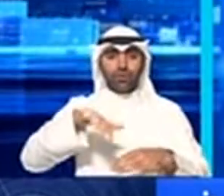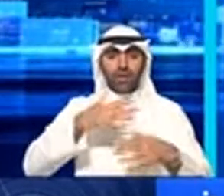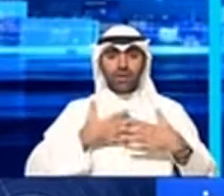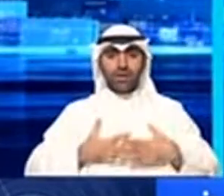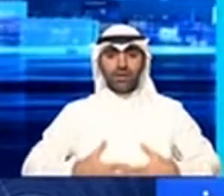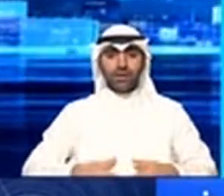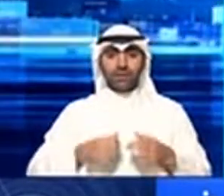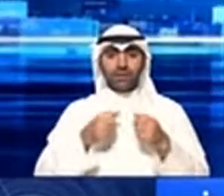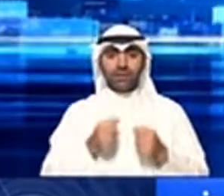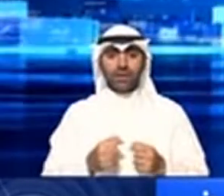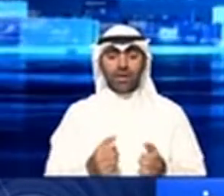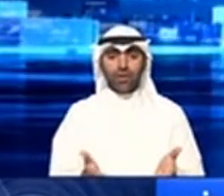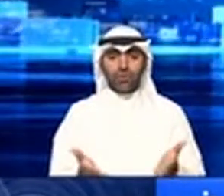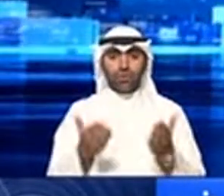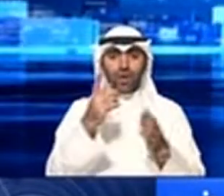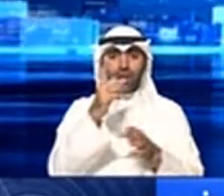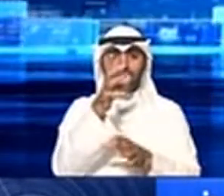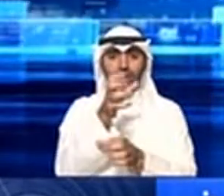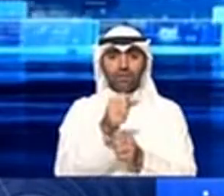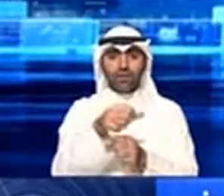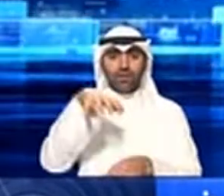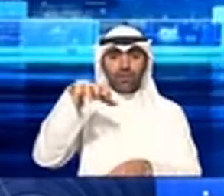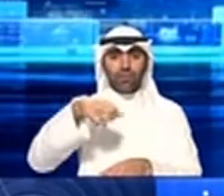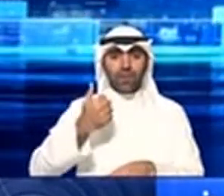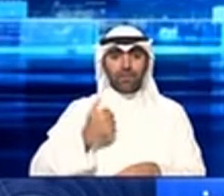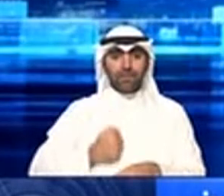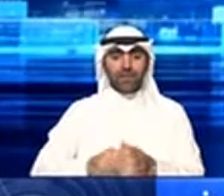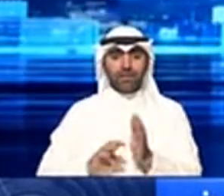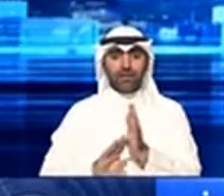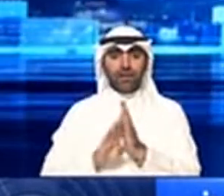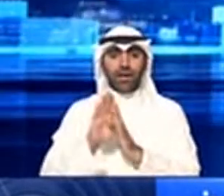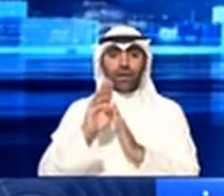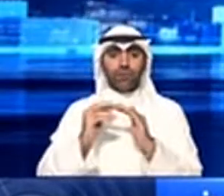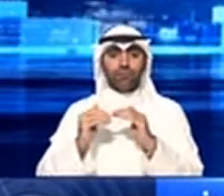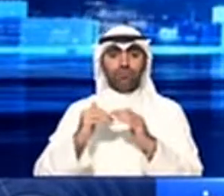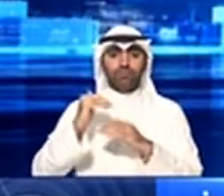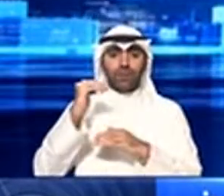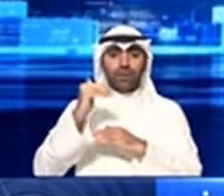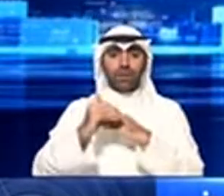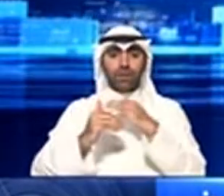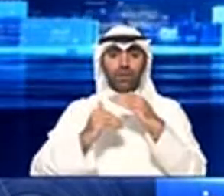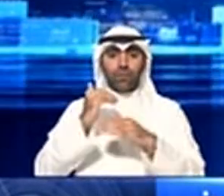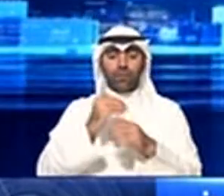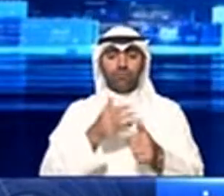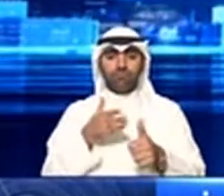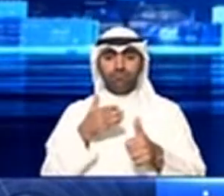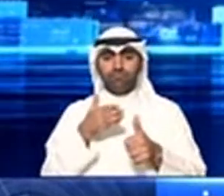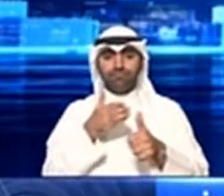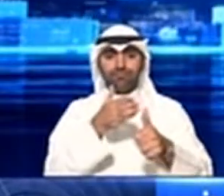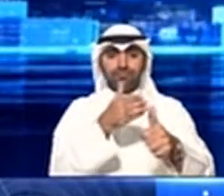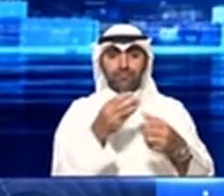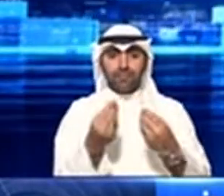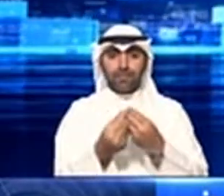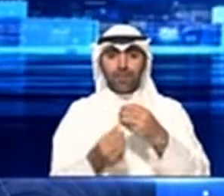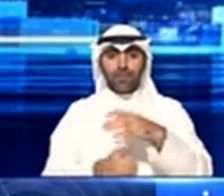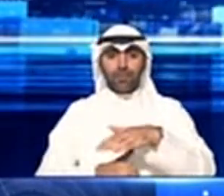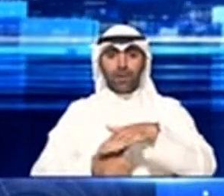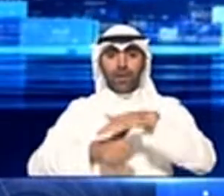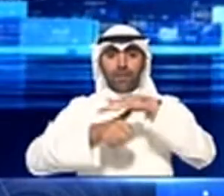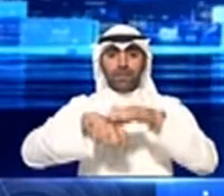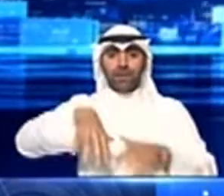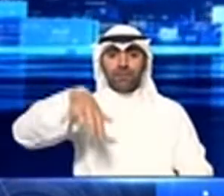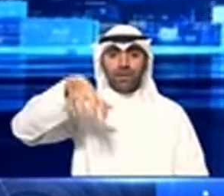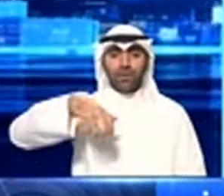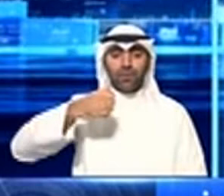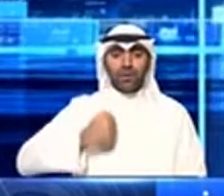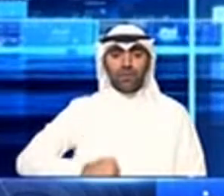البحرين الشقيقة المزيد من الرقي والنماء في ظل القيادة الحكيمة لأخيه صاحب الجلالة الملك حمد بن عيسى